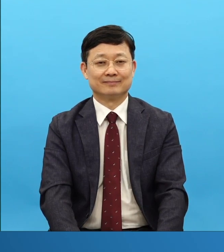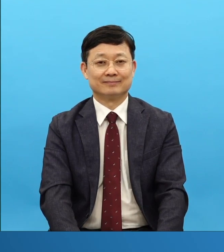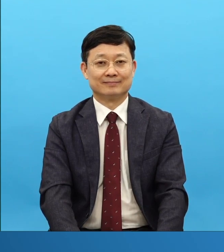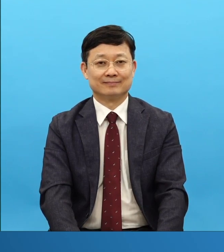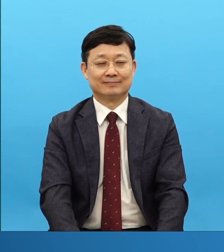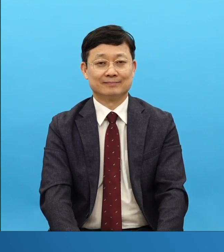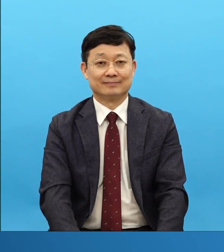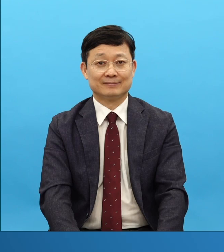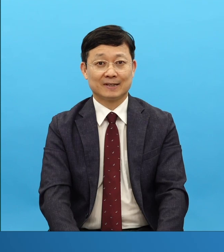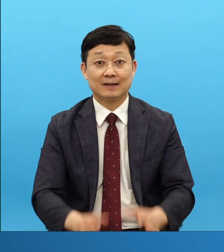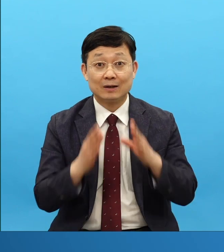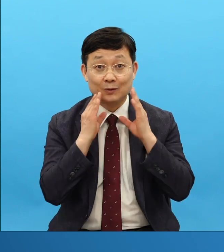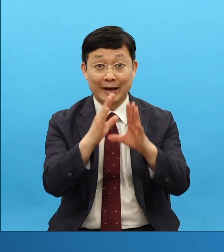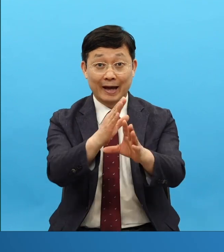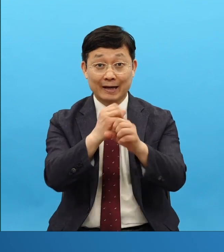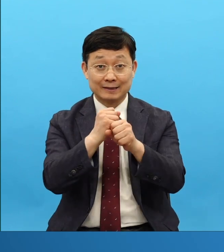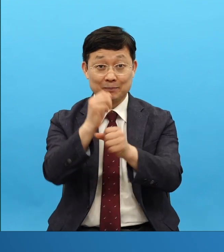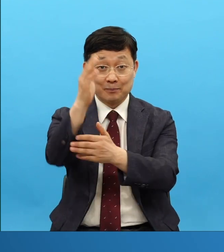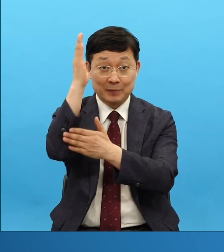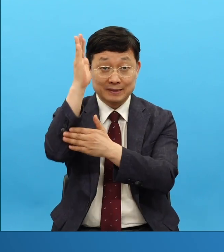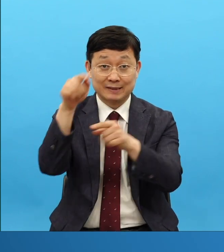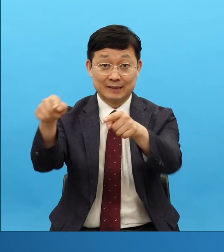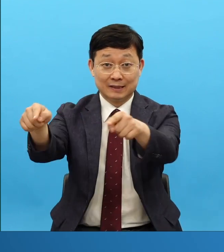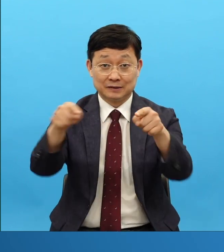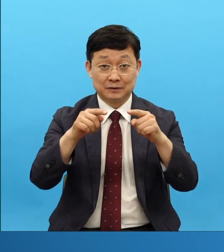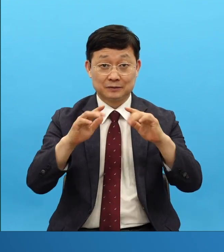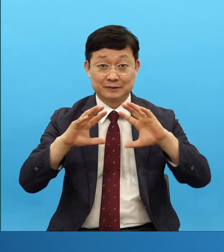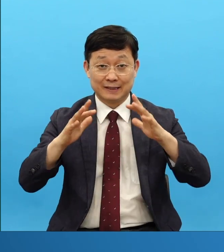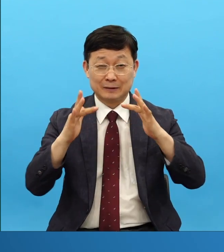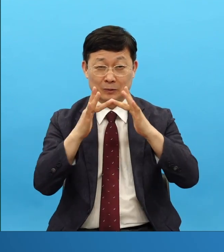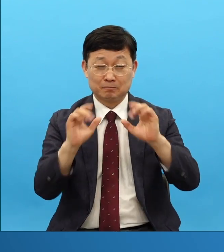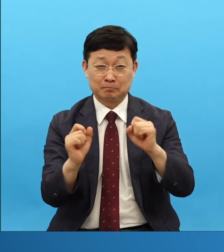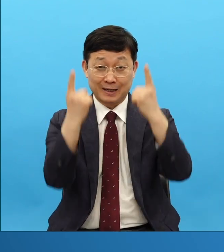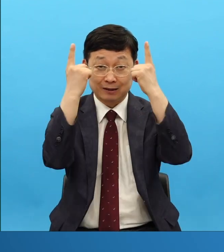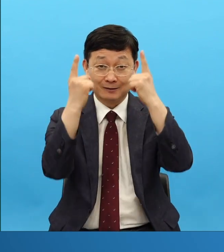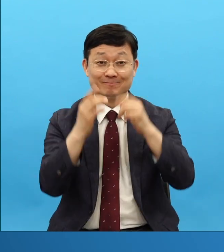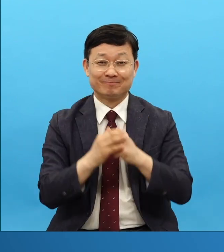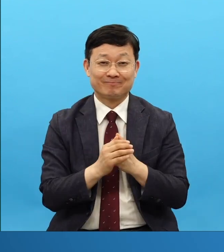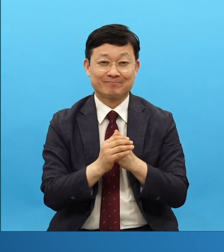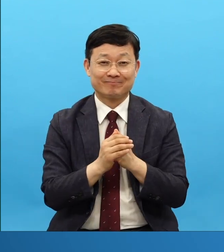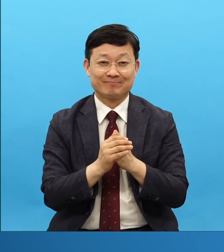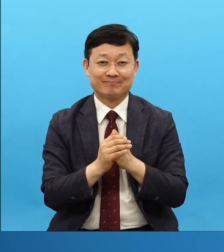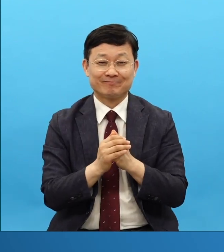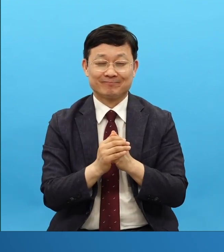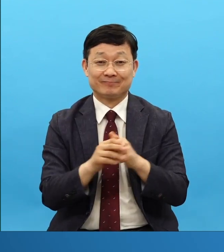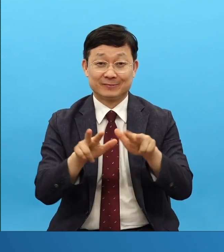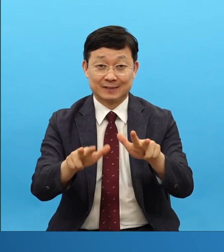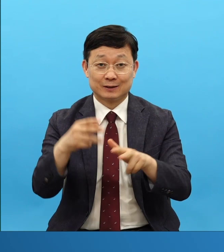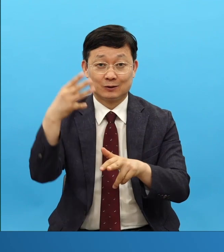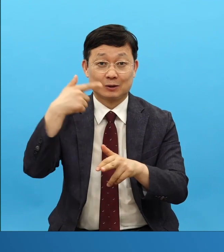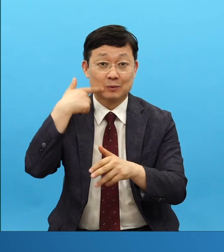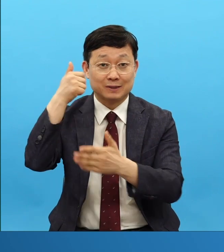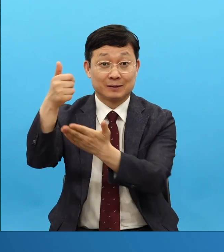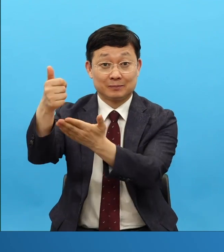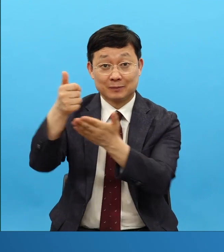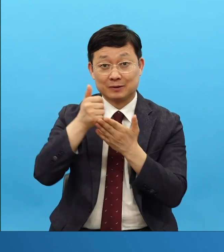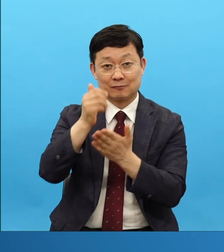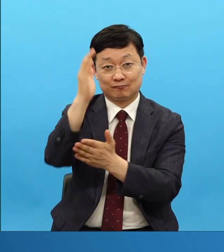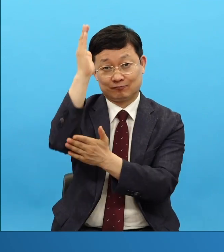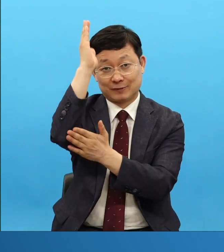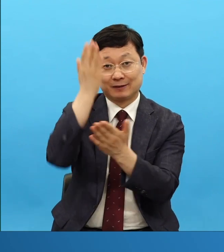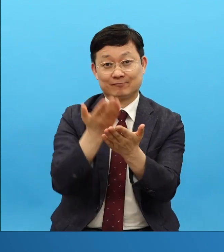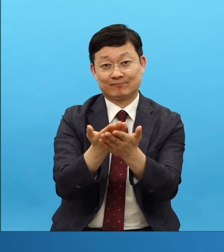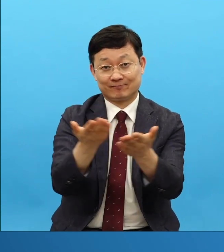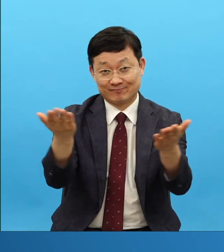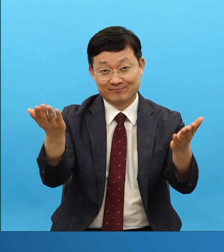핵심 메시지는 전국과 전 세계에 동시 생중계 중입니다. 세계복음화 상임위원회 총대 유광수 목사님